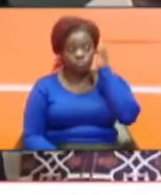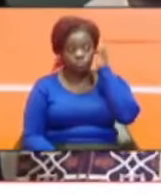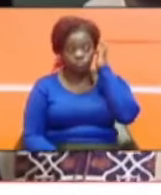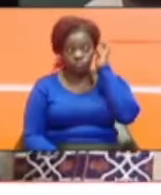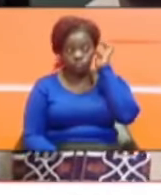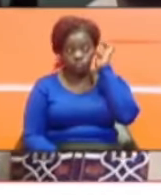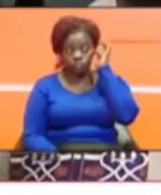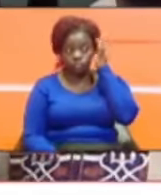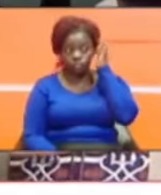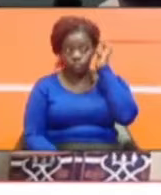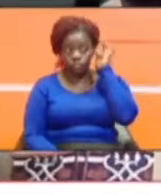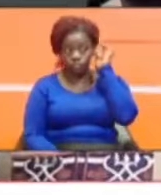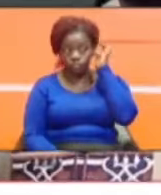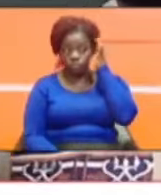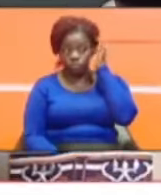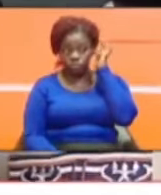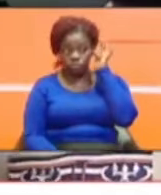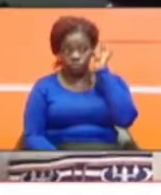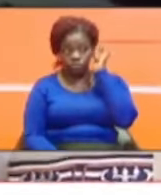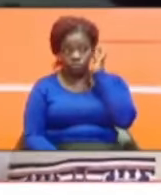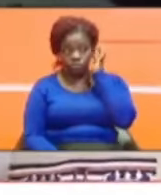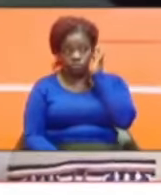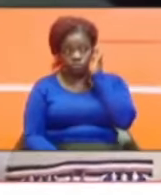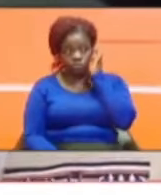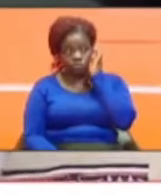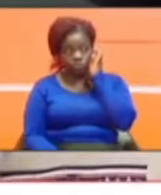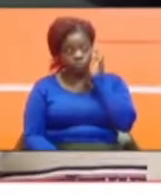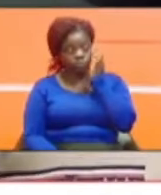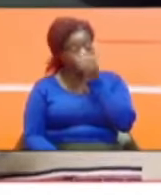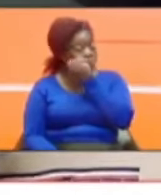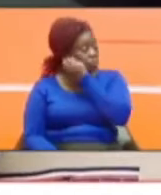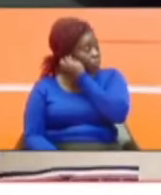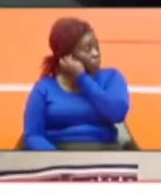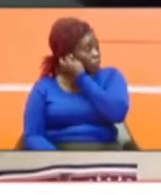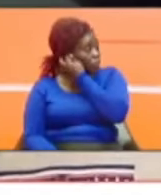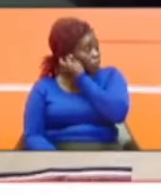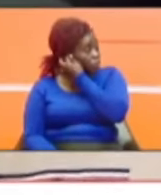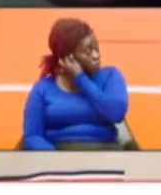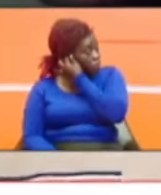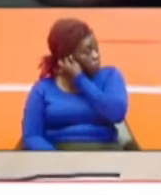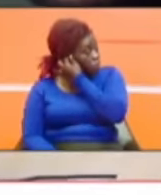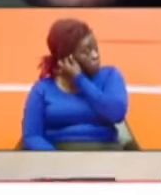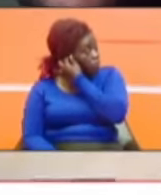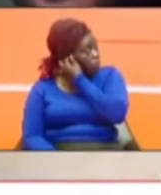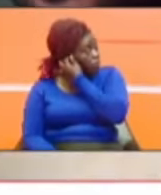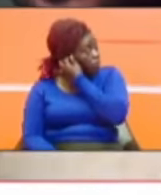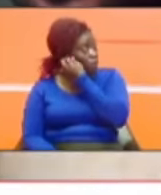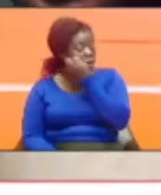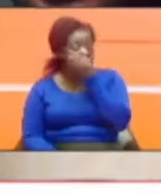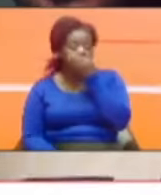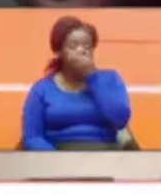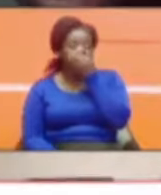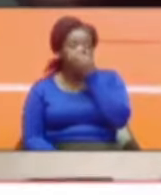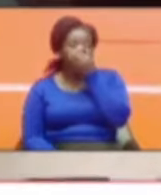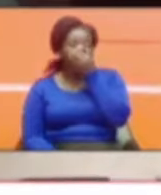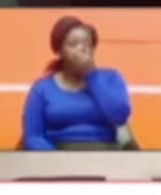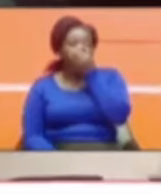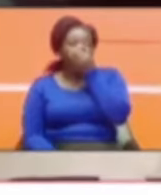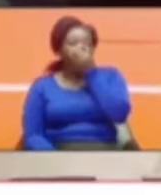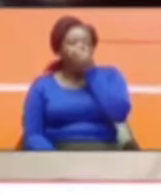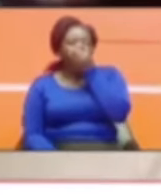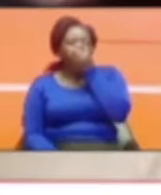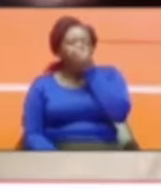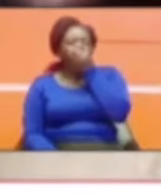Tusaba omukwakulizo omulina kusasula sente zingasa